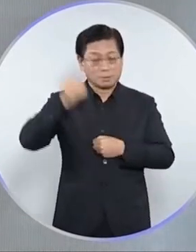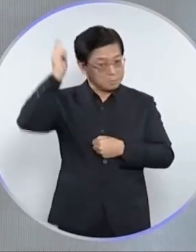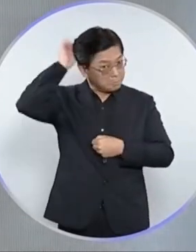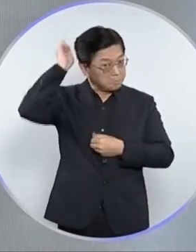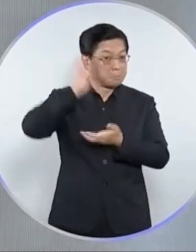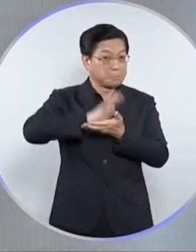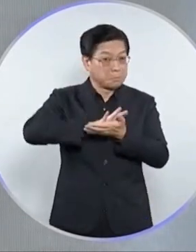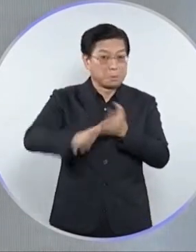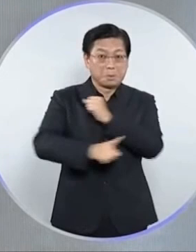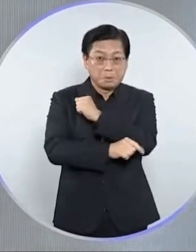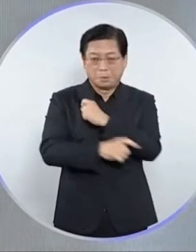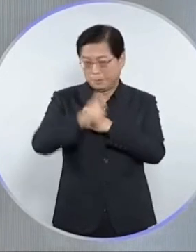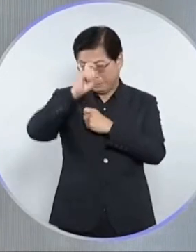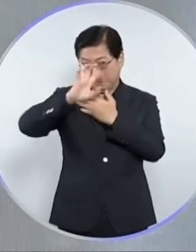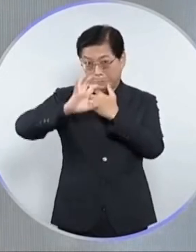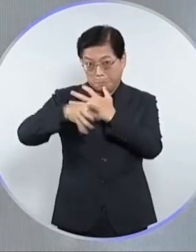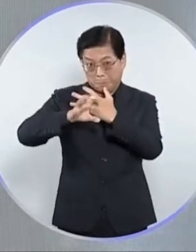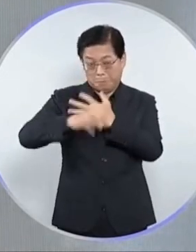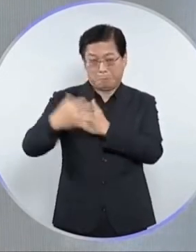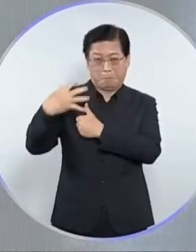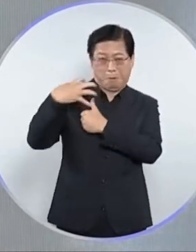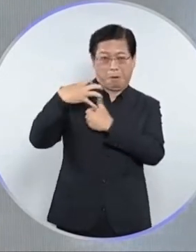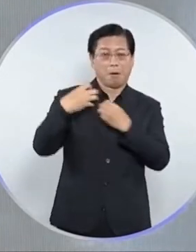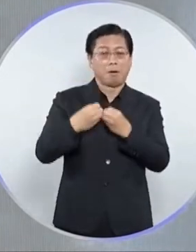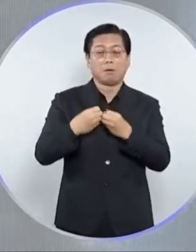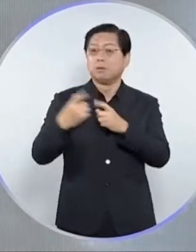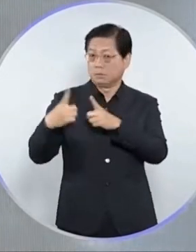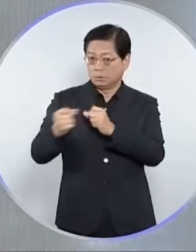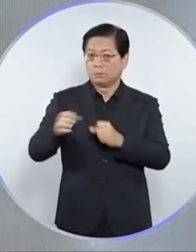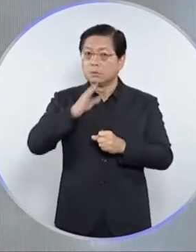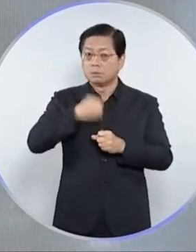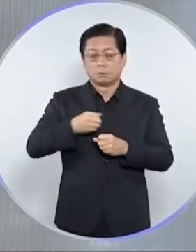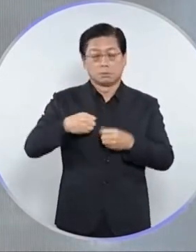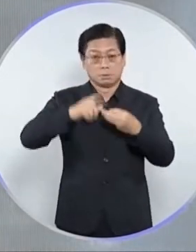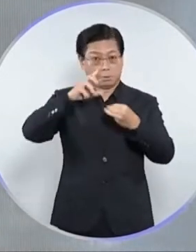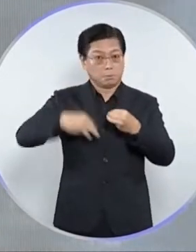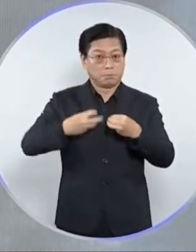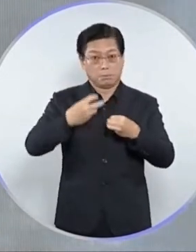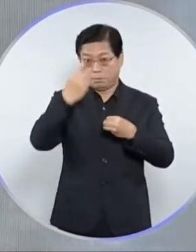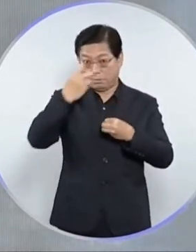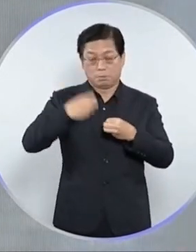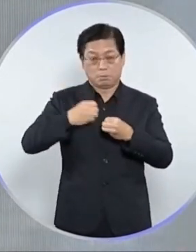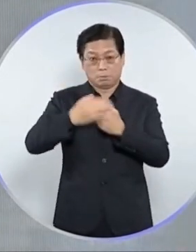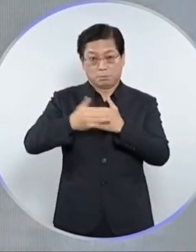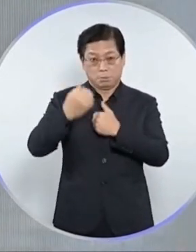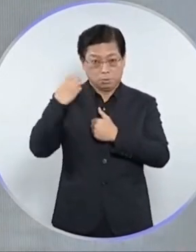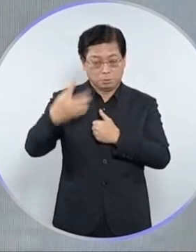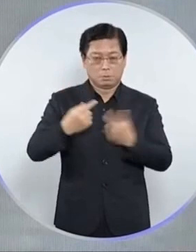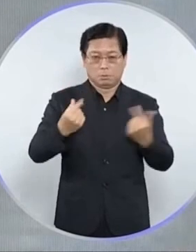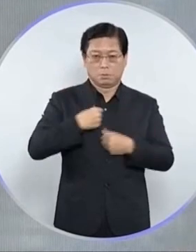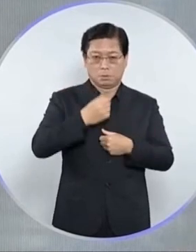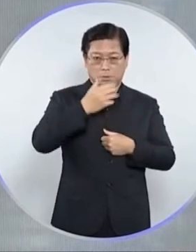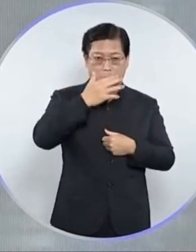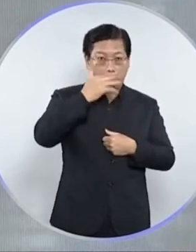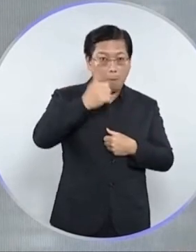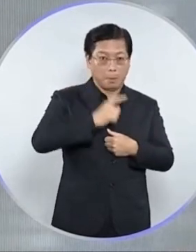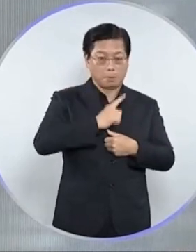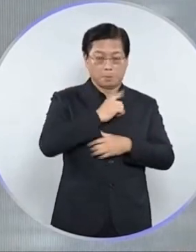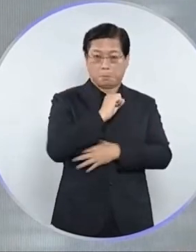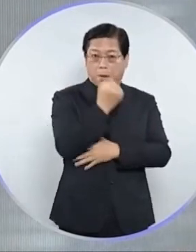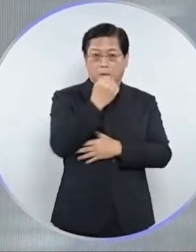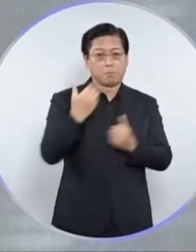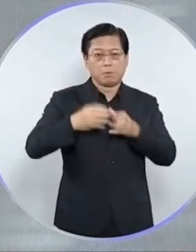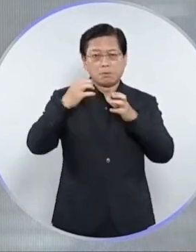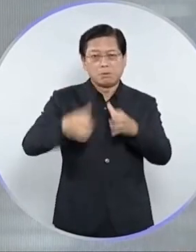道，面对西方列强的挑战，人家日本是明治维新，要么就孙中山搞革命，没有叫你去搞义和团